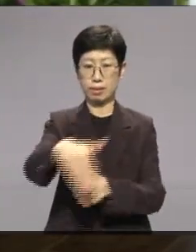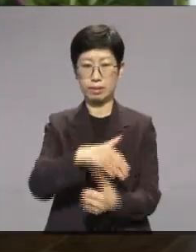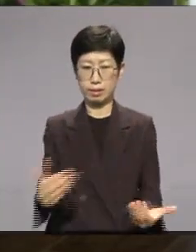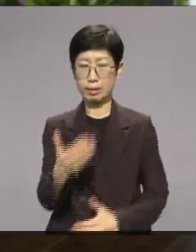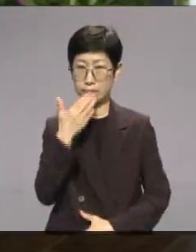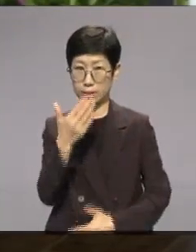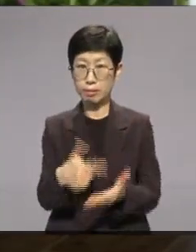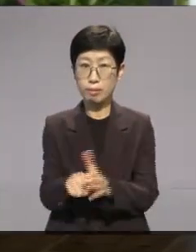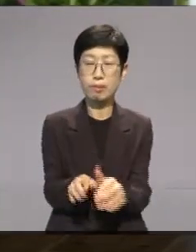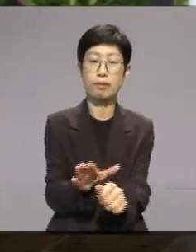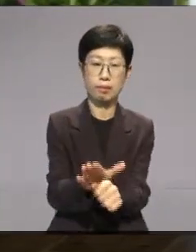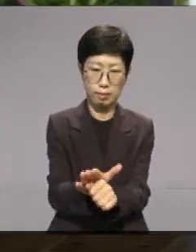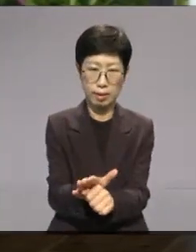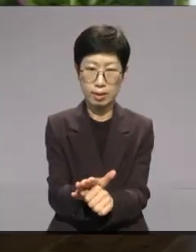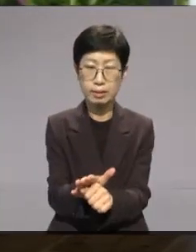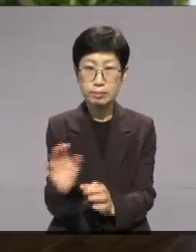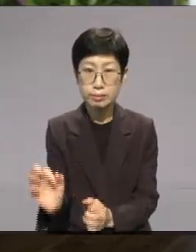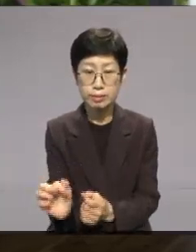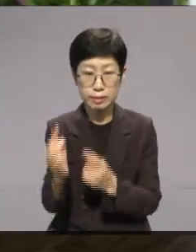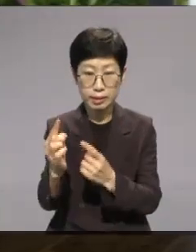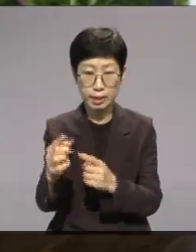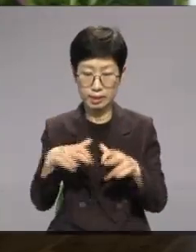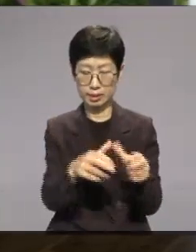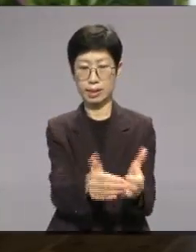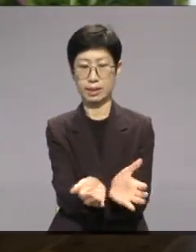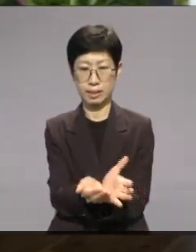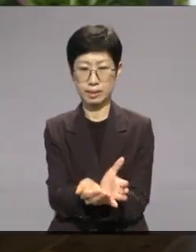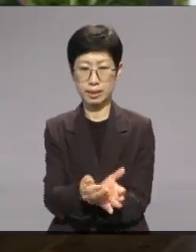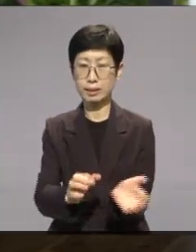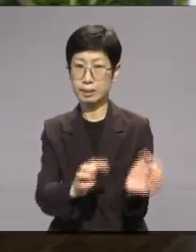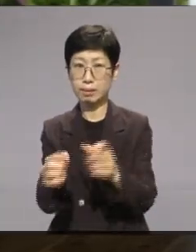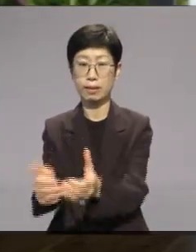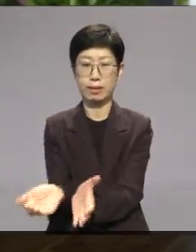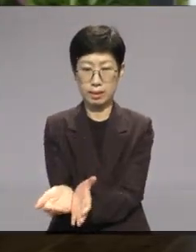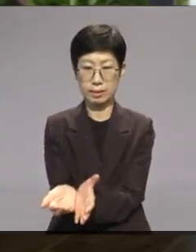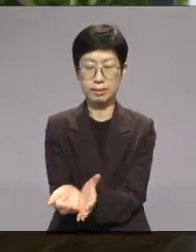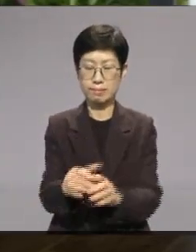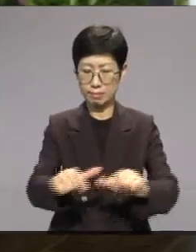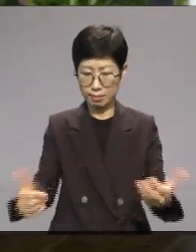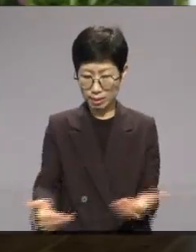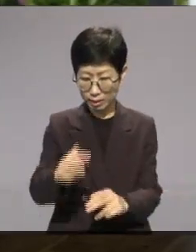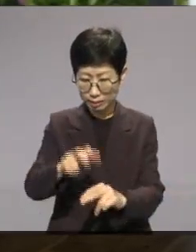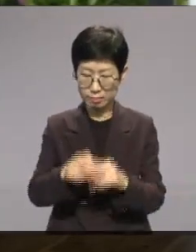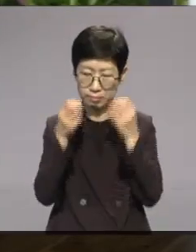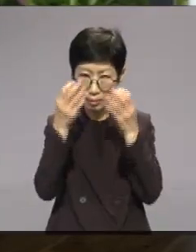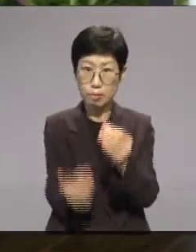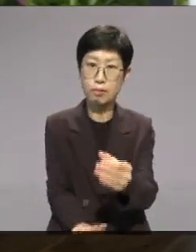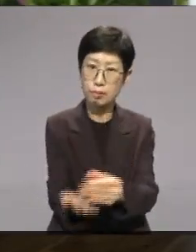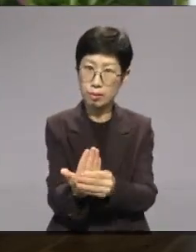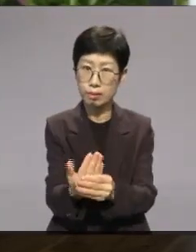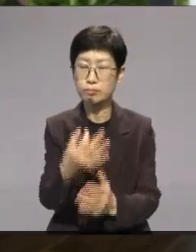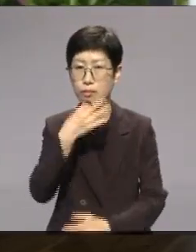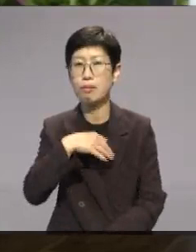저희들이 돕고 있고요 어 그와 더불어서 어 장애인 단체나 자 단체에서 어 여러 가지 일자리라